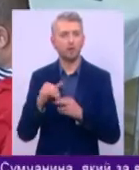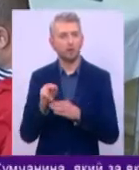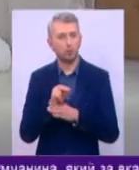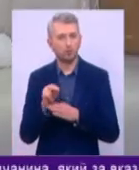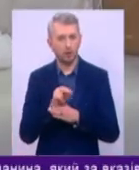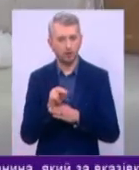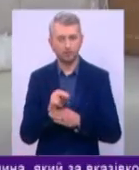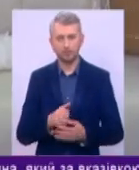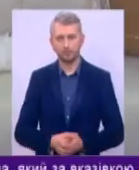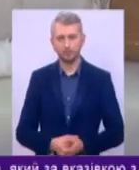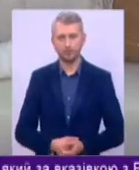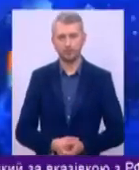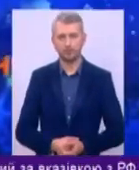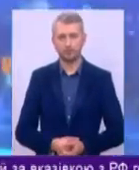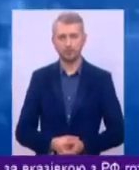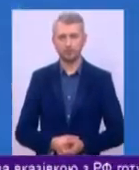лікування.